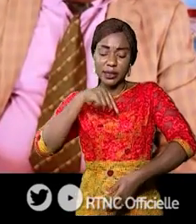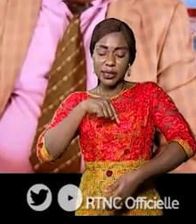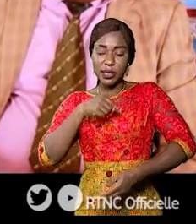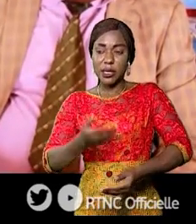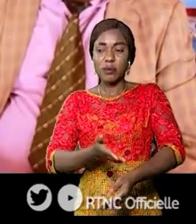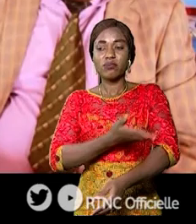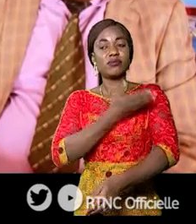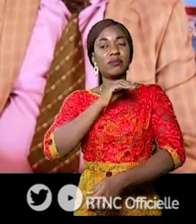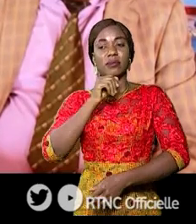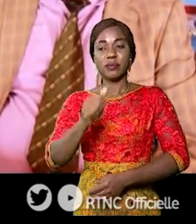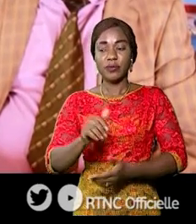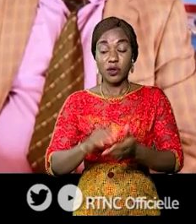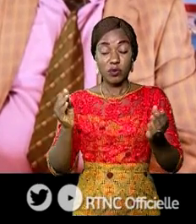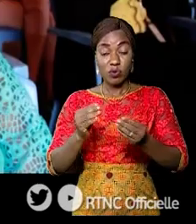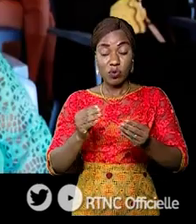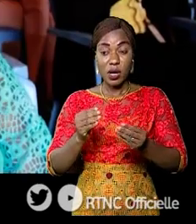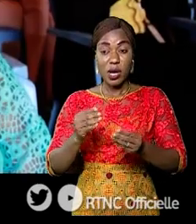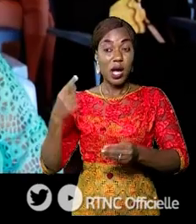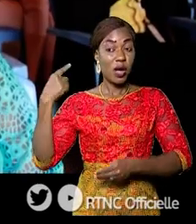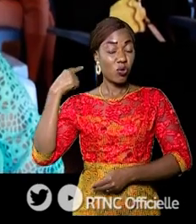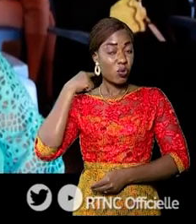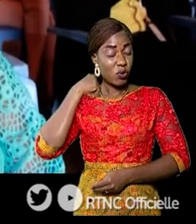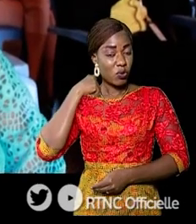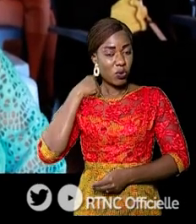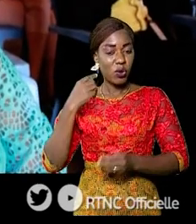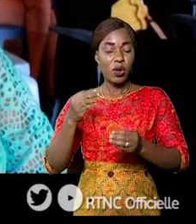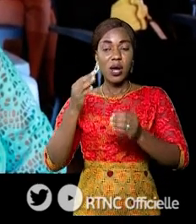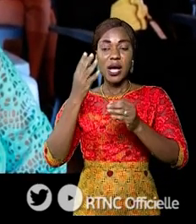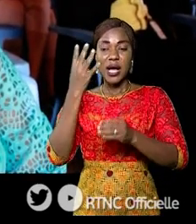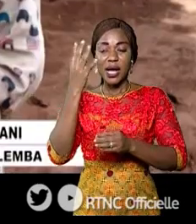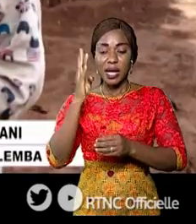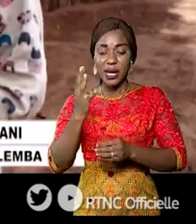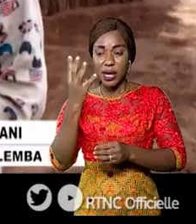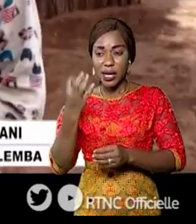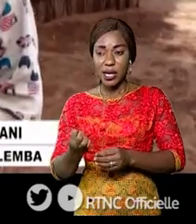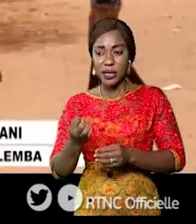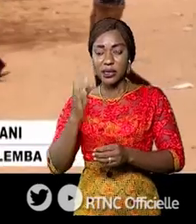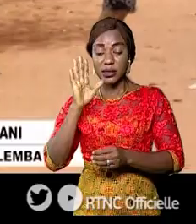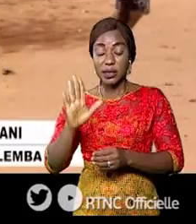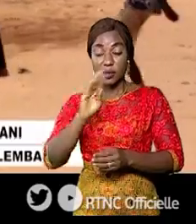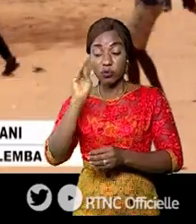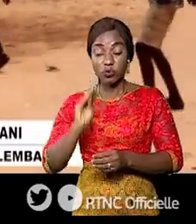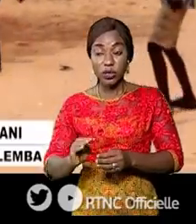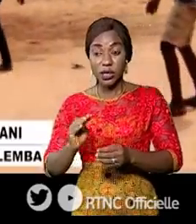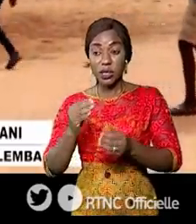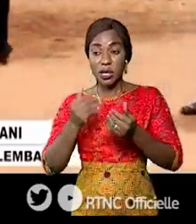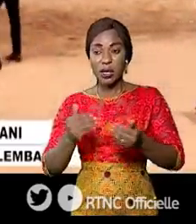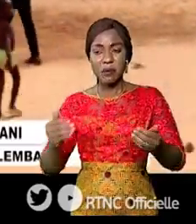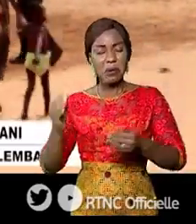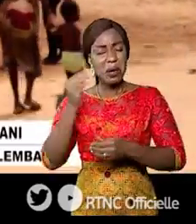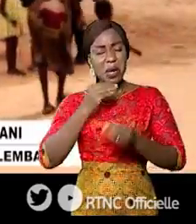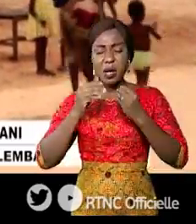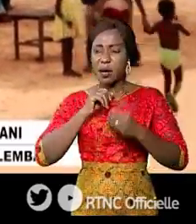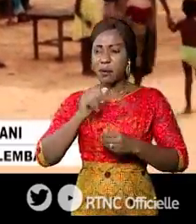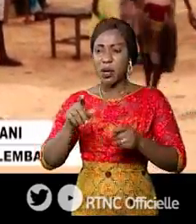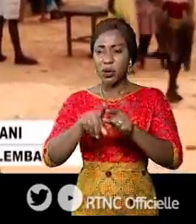Kwango, 45% de la mortalité infantile est due à la malnutrition. C'est dans cette optique que 5 ONG ont été recrutées